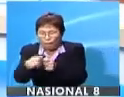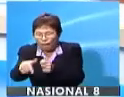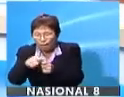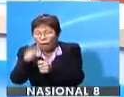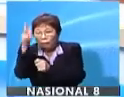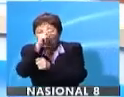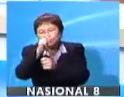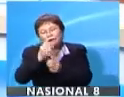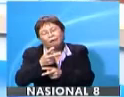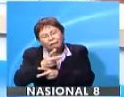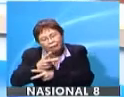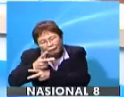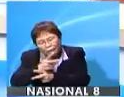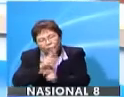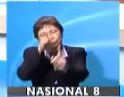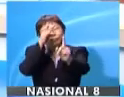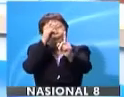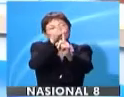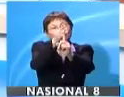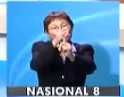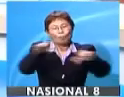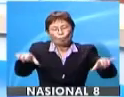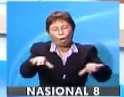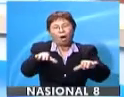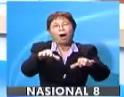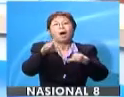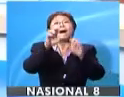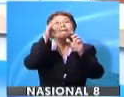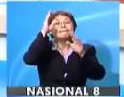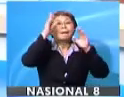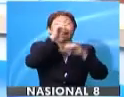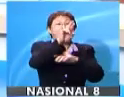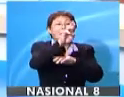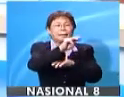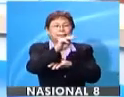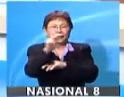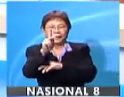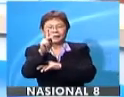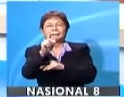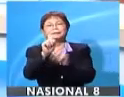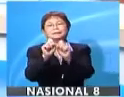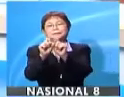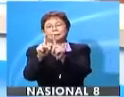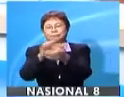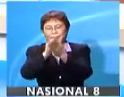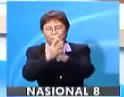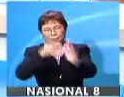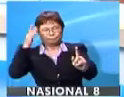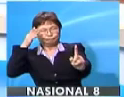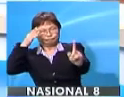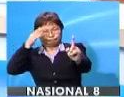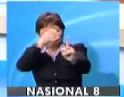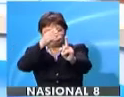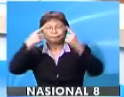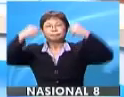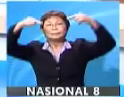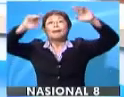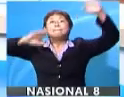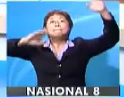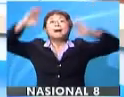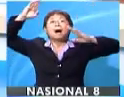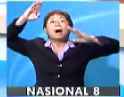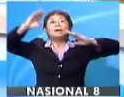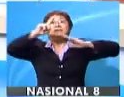secara berhemah ke arah pelaksanaan rancangan Malaysia ke-11 RMK-11. Ia menjadi penentu kepada pencapaian